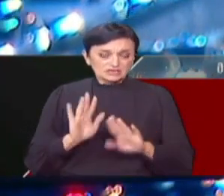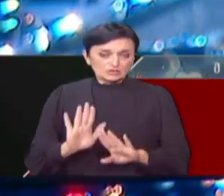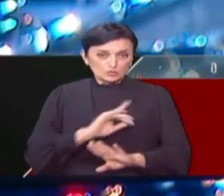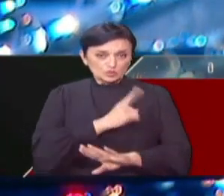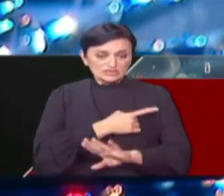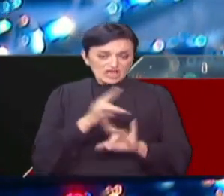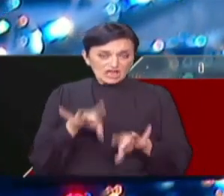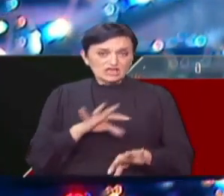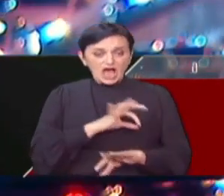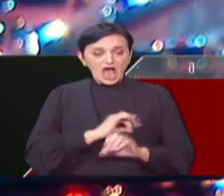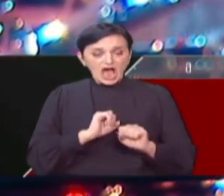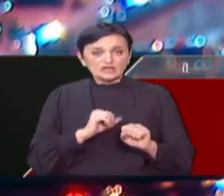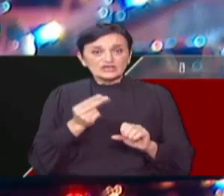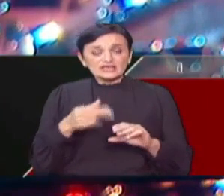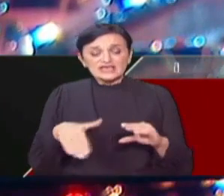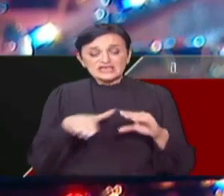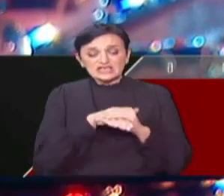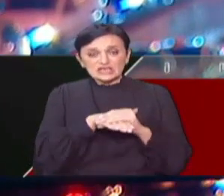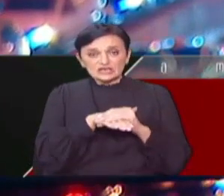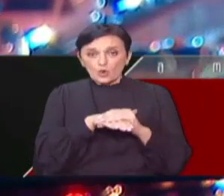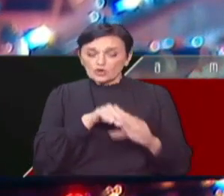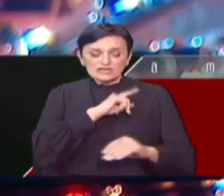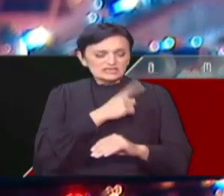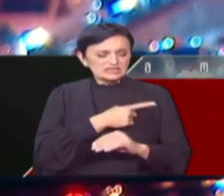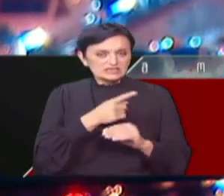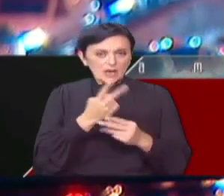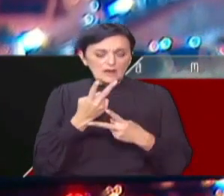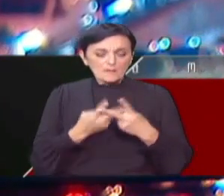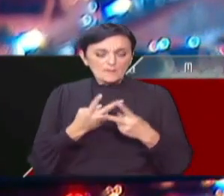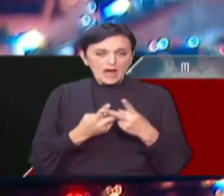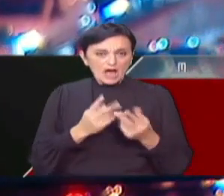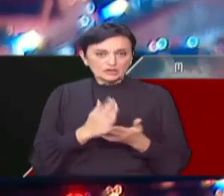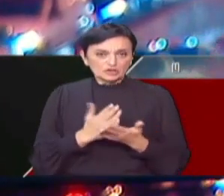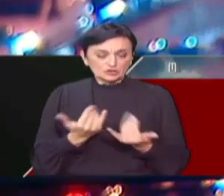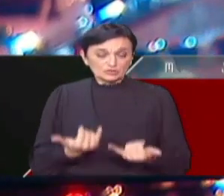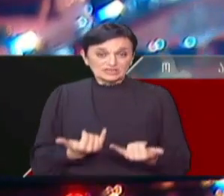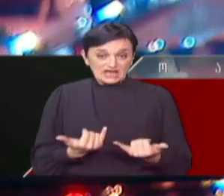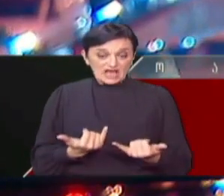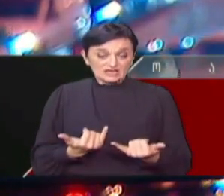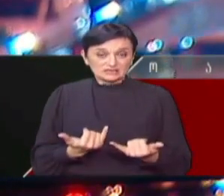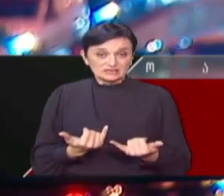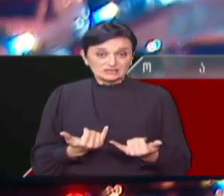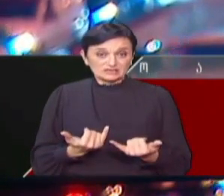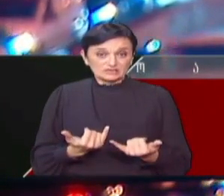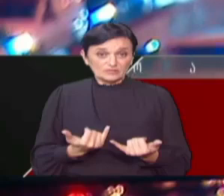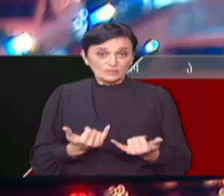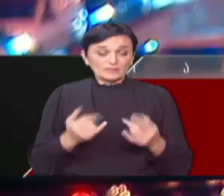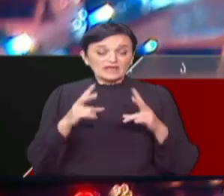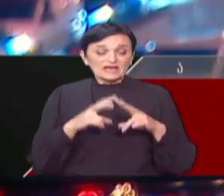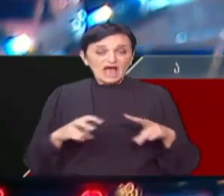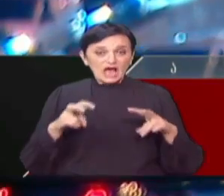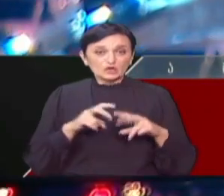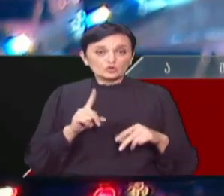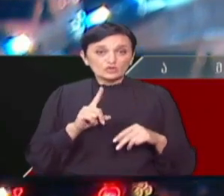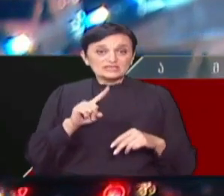ითხოვდა, ადვოკატები გირაოს შეფარდებას, თუმცა ძალაში დარჩა პატიმრობა. დღესვე გაირკვა ისიც,